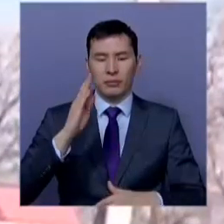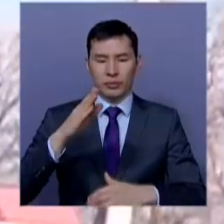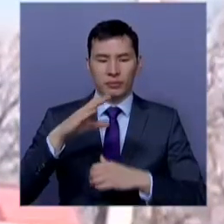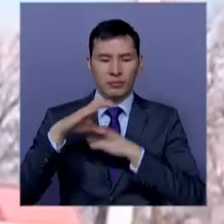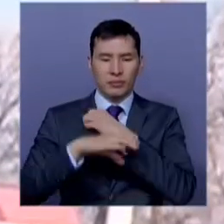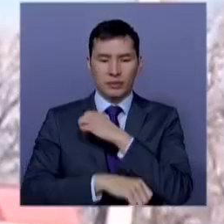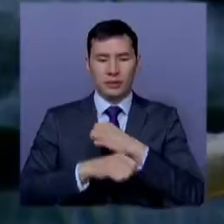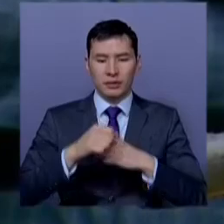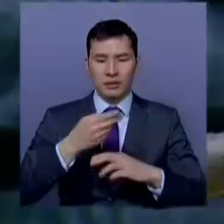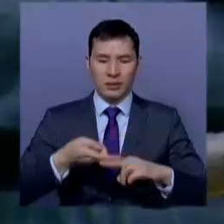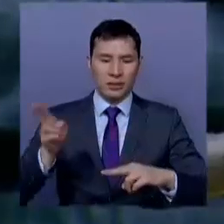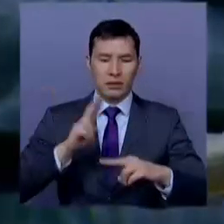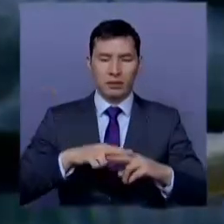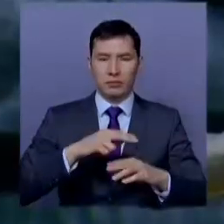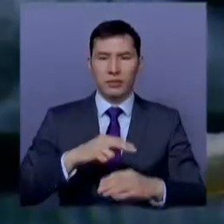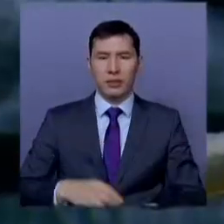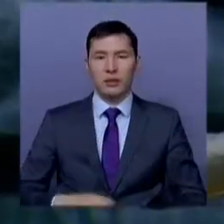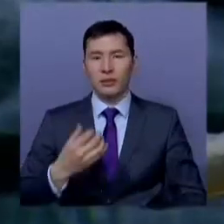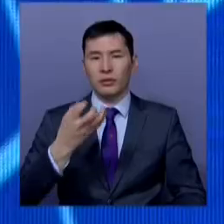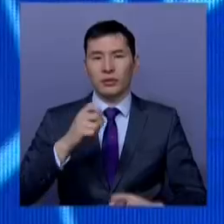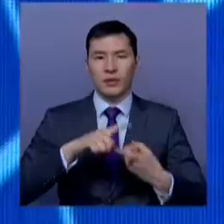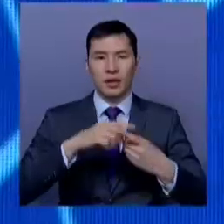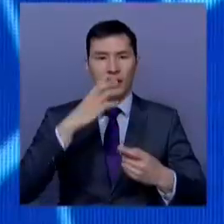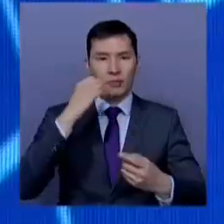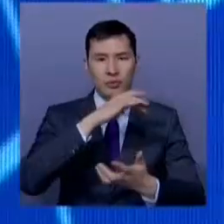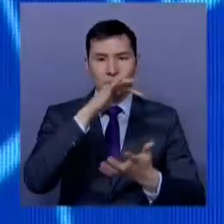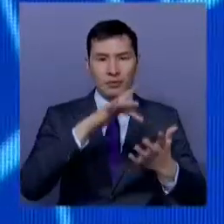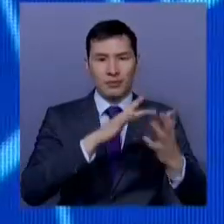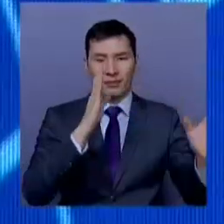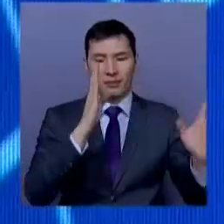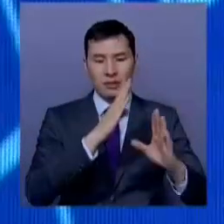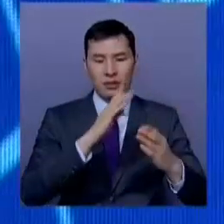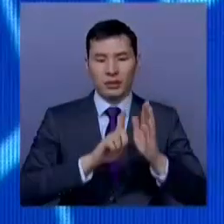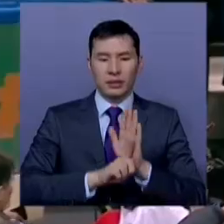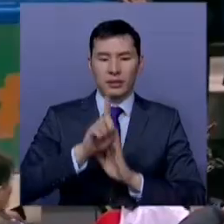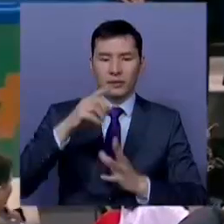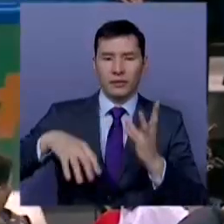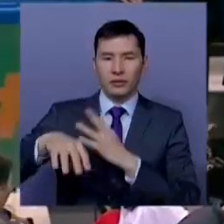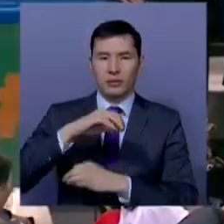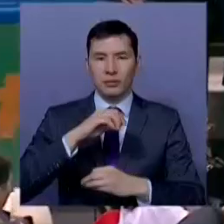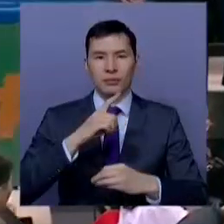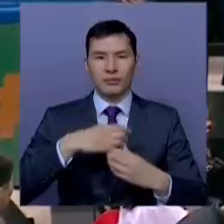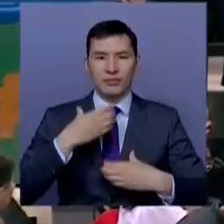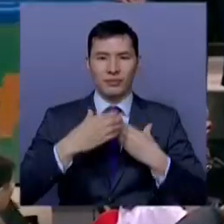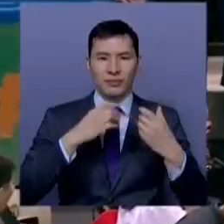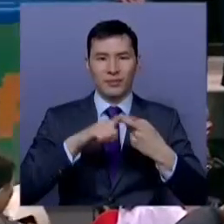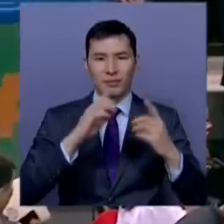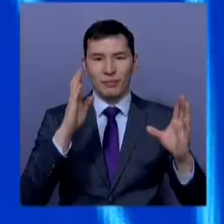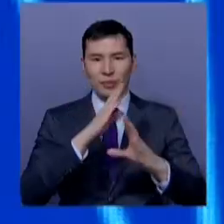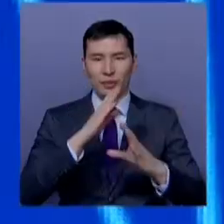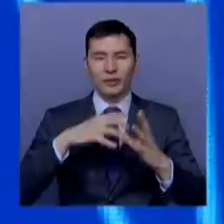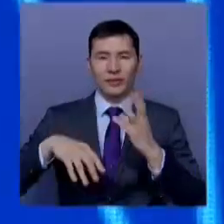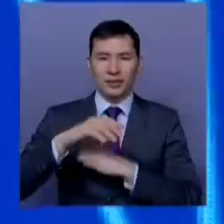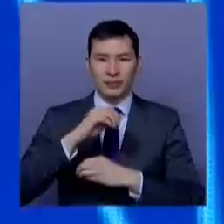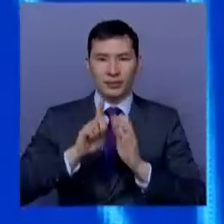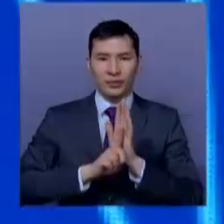аяқтау жоспарланған. Одан өзге жиында Алматы экологиясына бейжай қарамайтын жандар жаңа челлендж бастады. Ондағы мақсат кәсіпкерлердің мұрындық болуымен